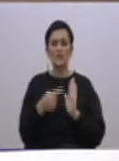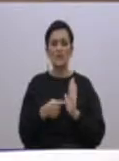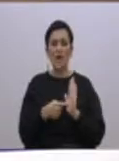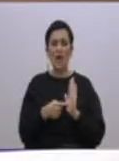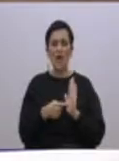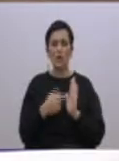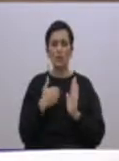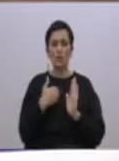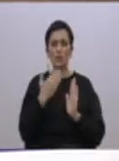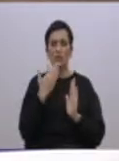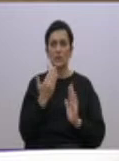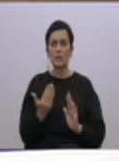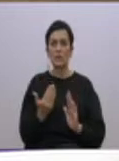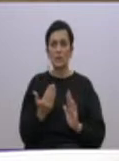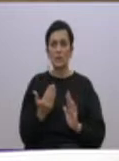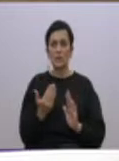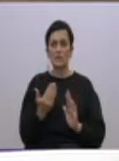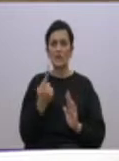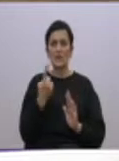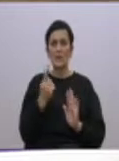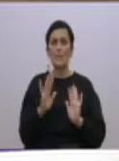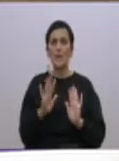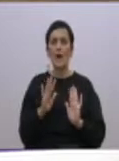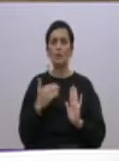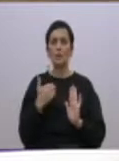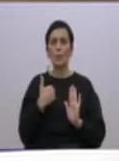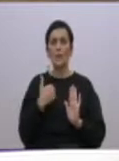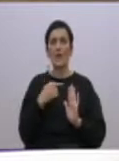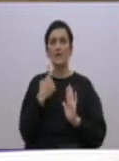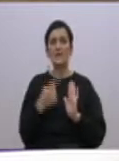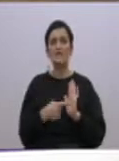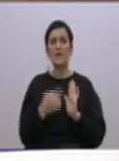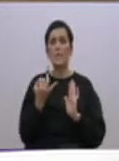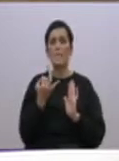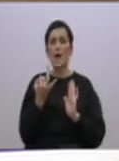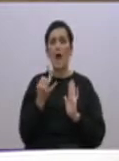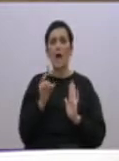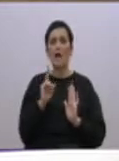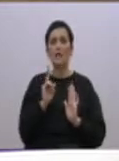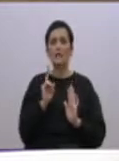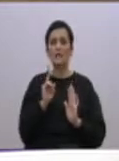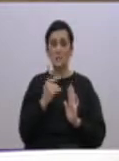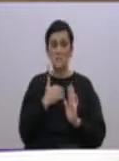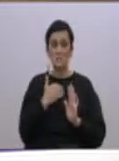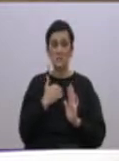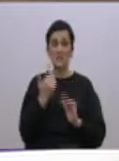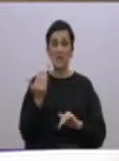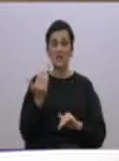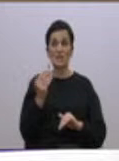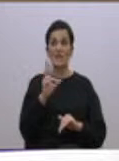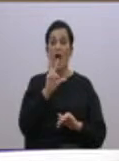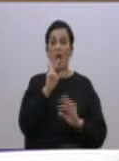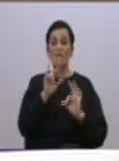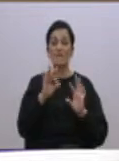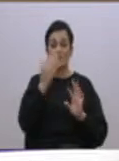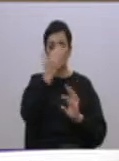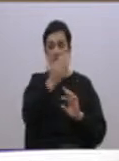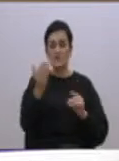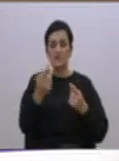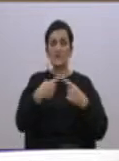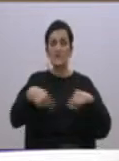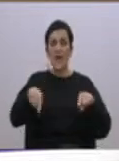suat kitva. Arăi mi-ți romes kitva mai interesat. Sarame după mi-a dar tu înțelegi gazgul tu sazu gădobisis